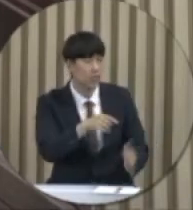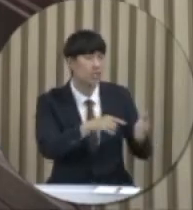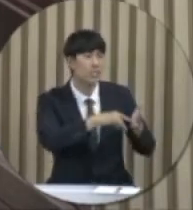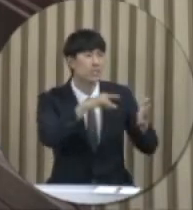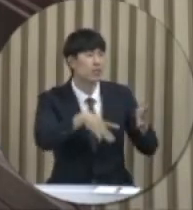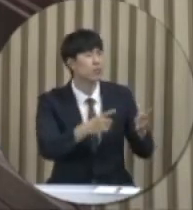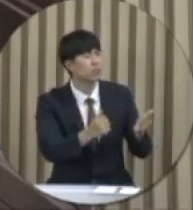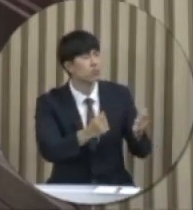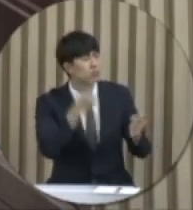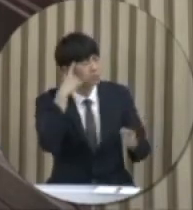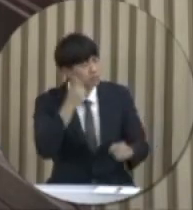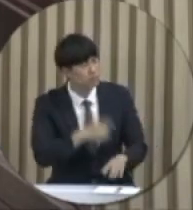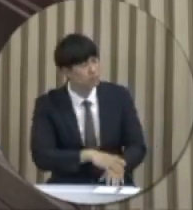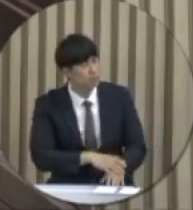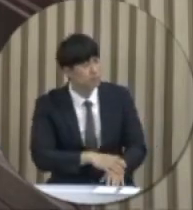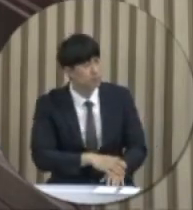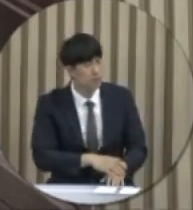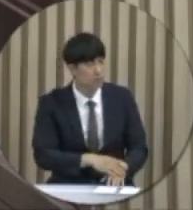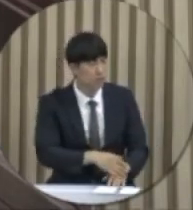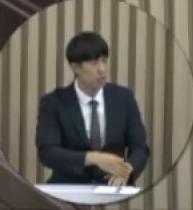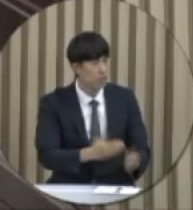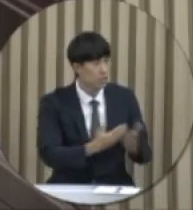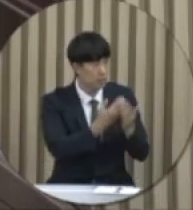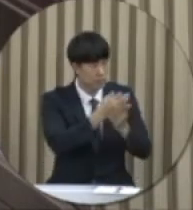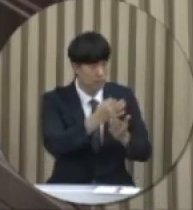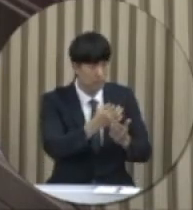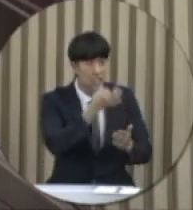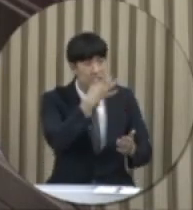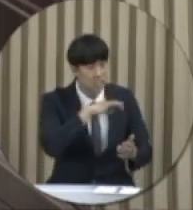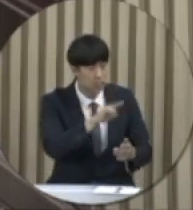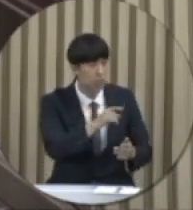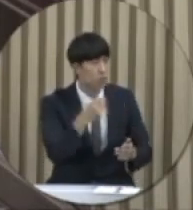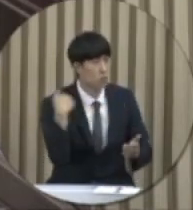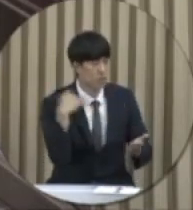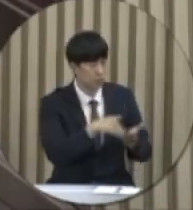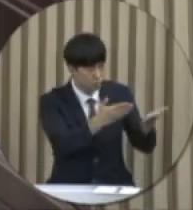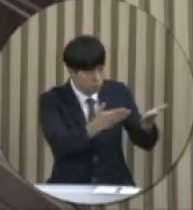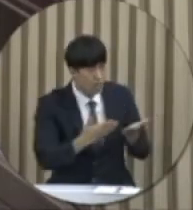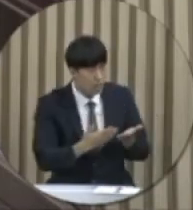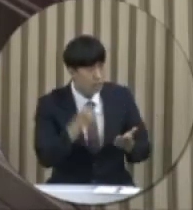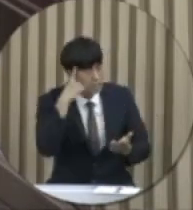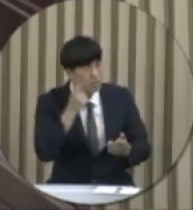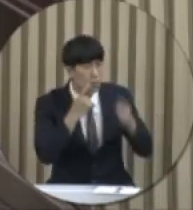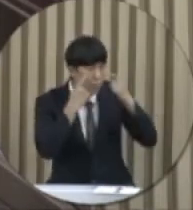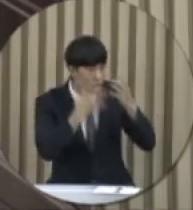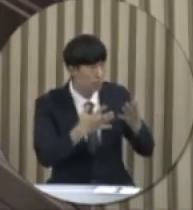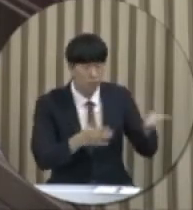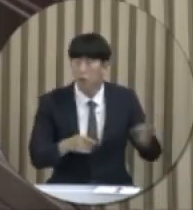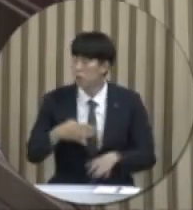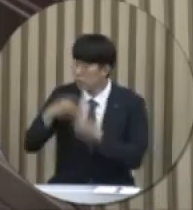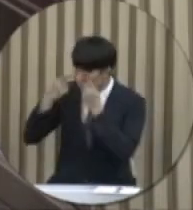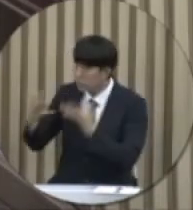생각이 들거든요. 또 개발 이익 환수를 받아야 된다는 생각이 명확합니다. 우리 시장님도 그랬듯이요. 예, 저도